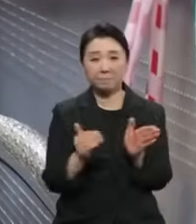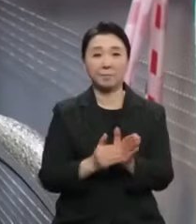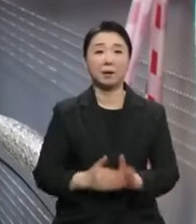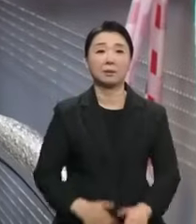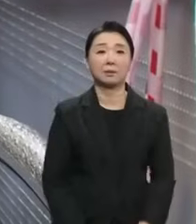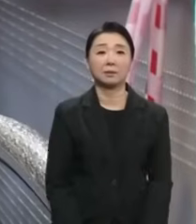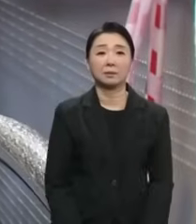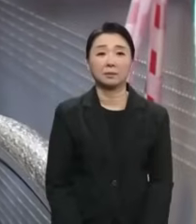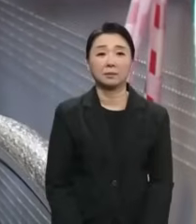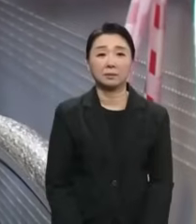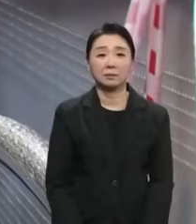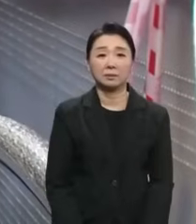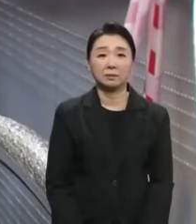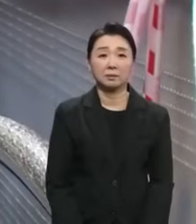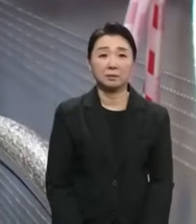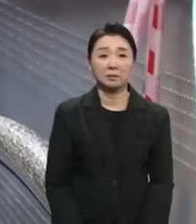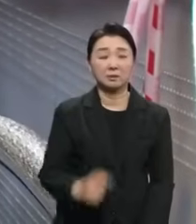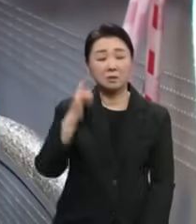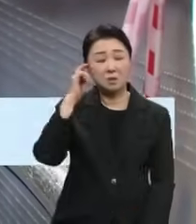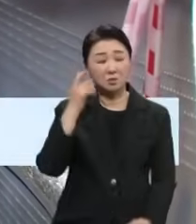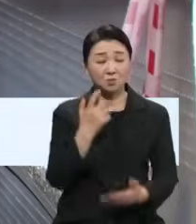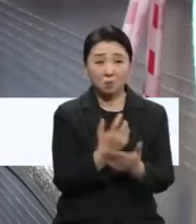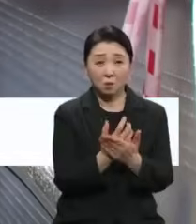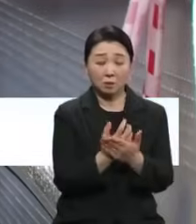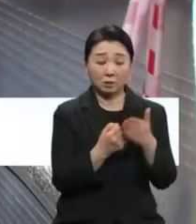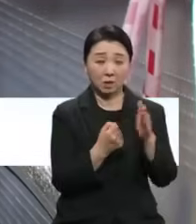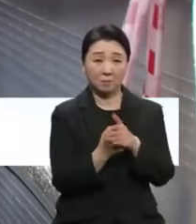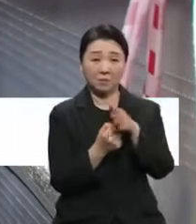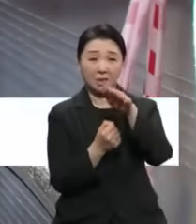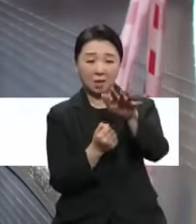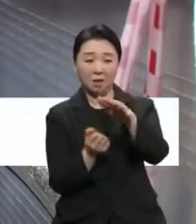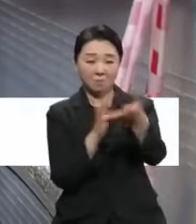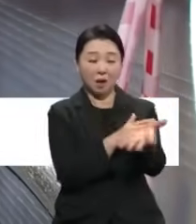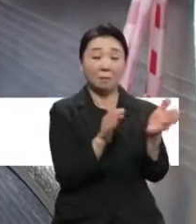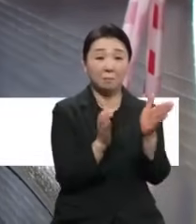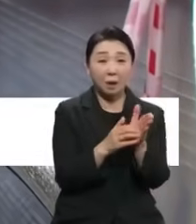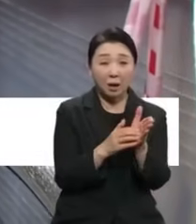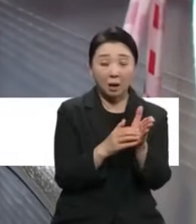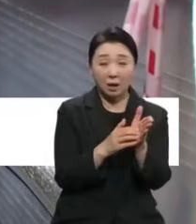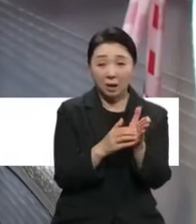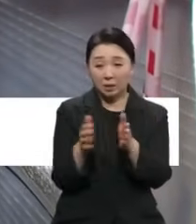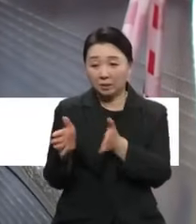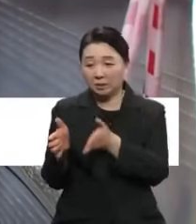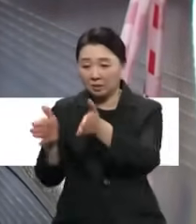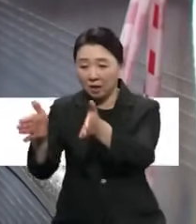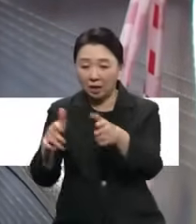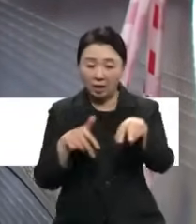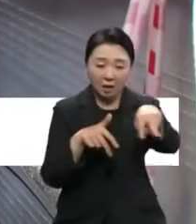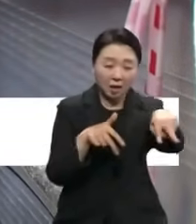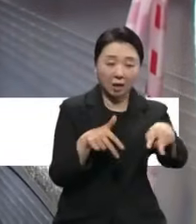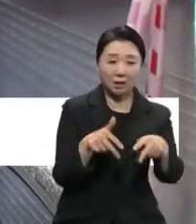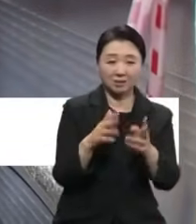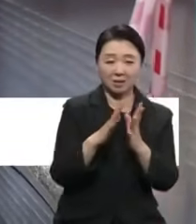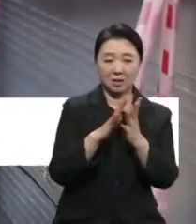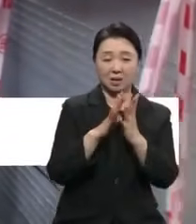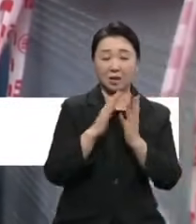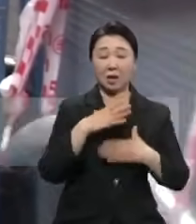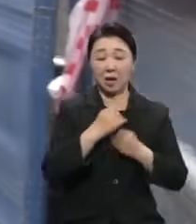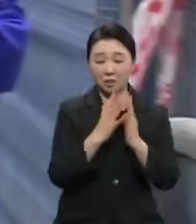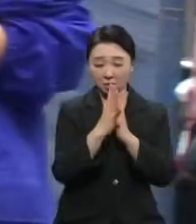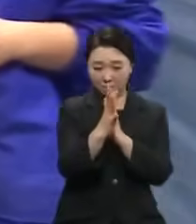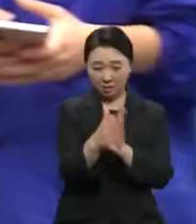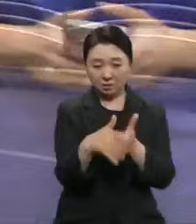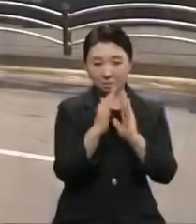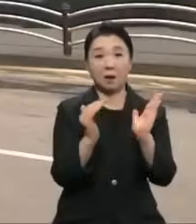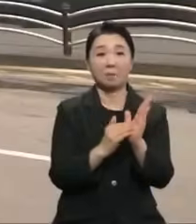정돈된 모습입니다. 충격으로 무너진 가드레일 대신 인도와 차도의 경계엔 이렇게 안전펜스가 설치되어 있고요. 추돌로 깨진